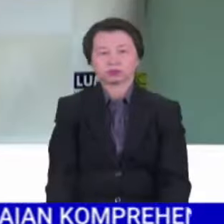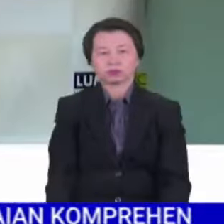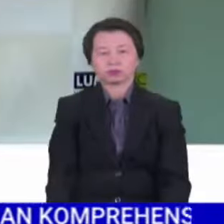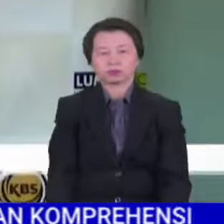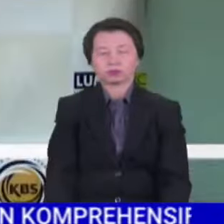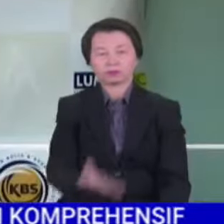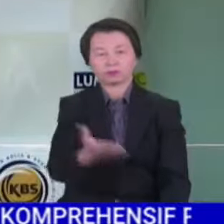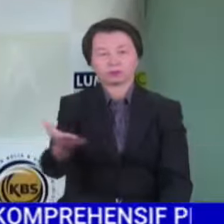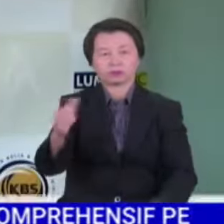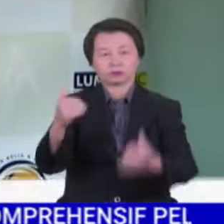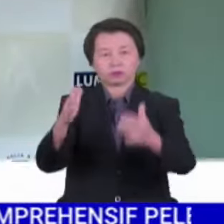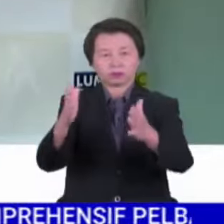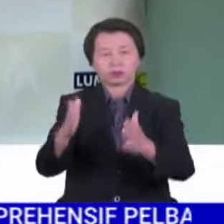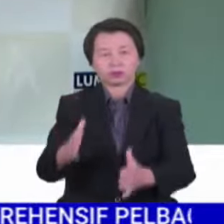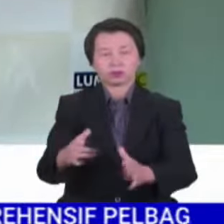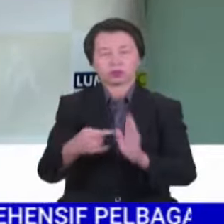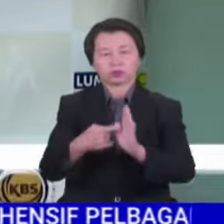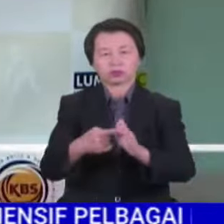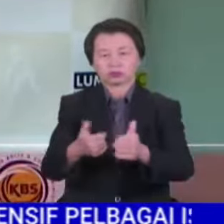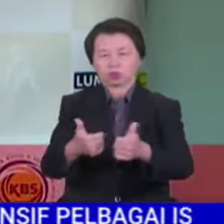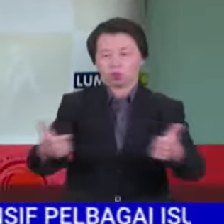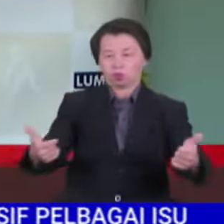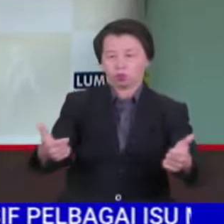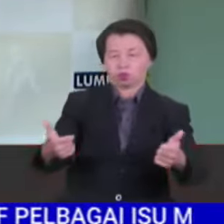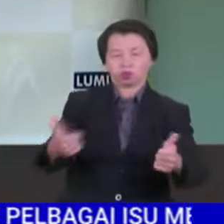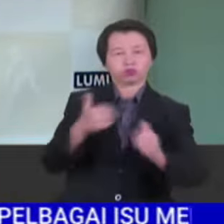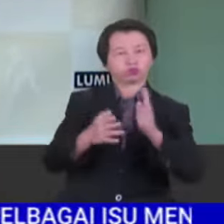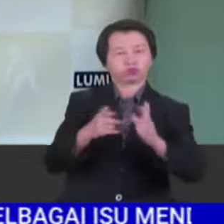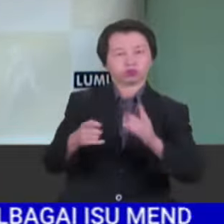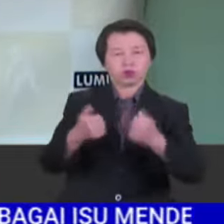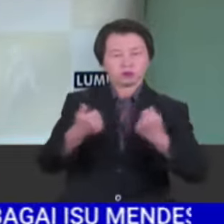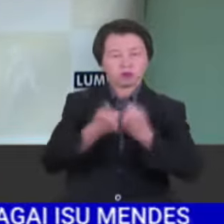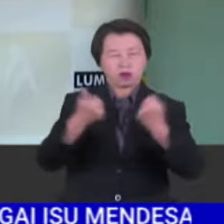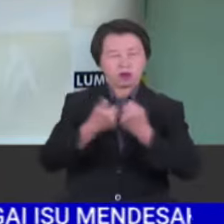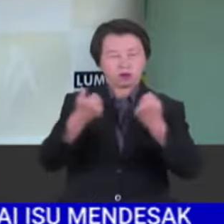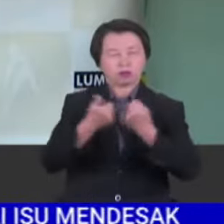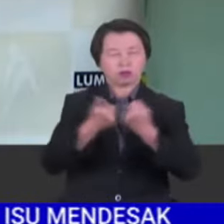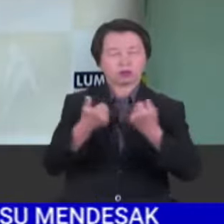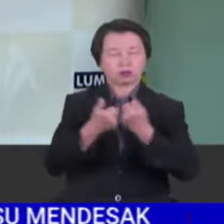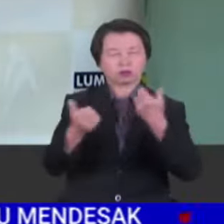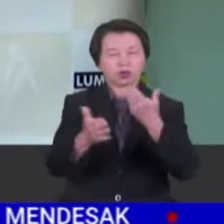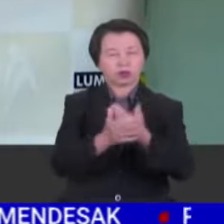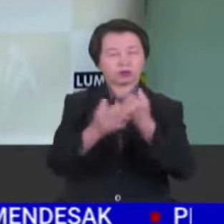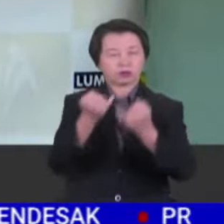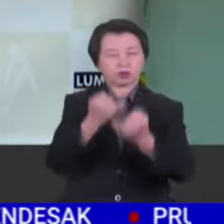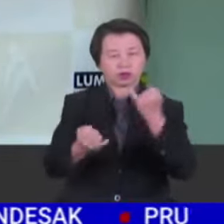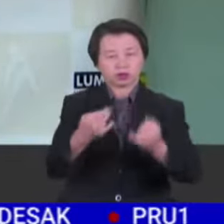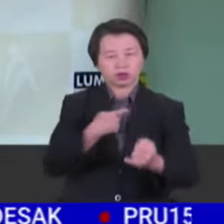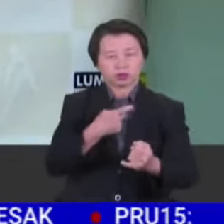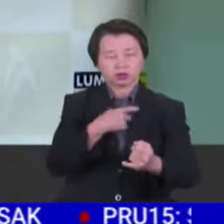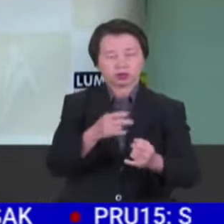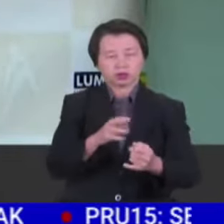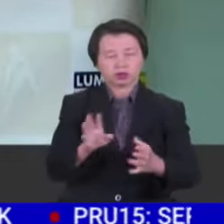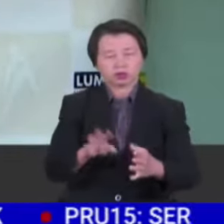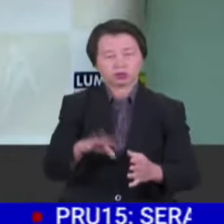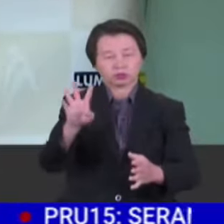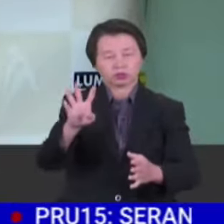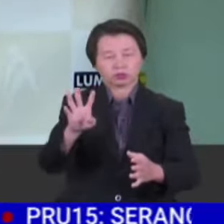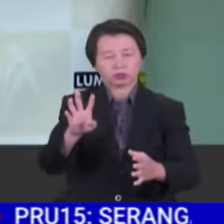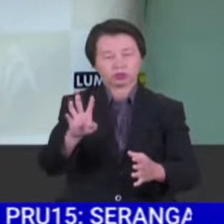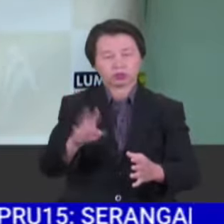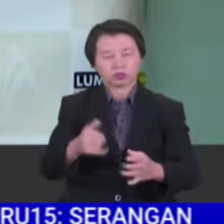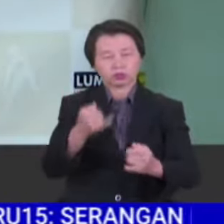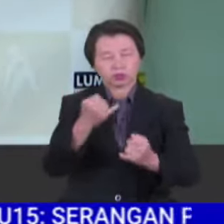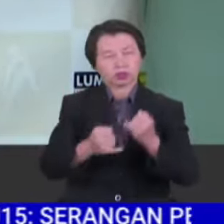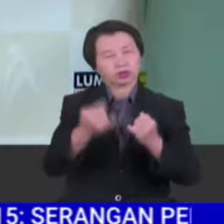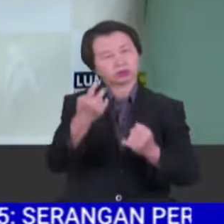The boys shown a huge character to fight till the end. Even we were 4-2 up. Last